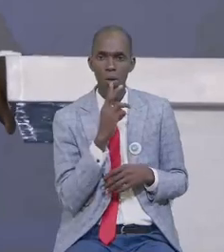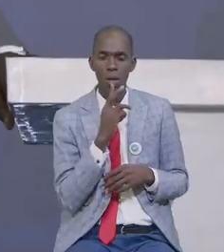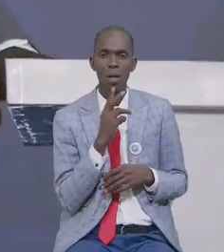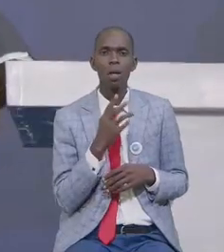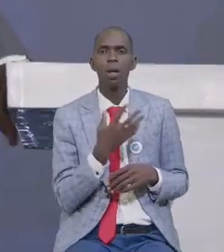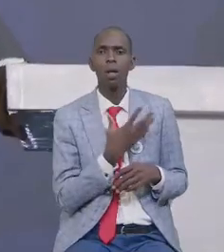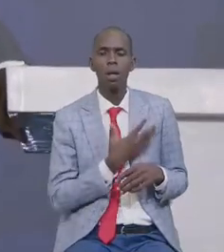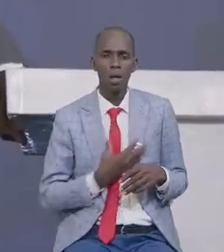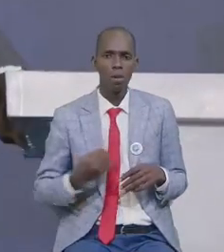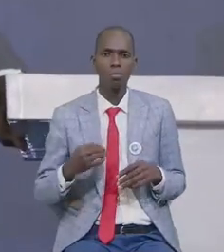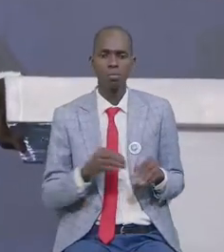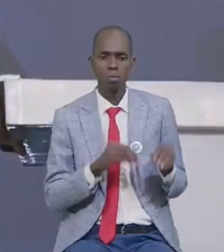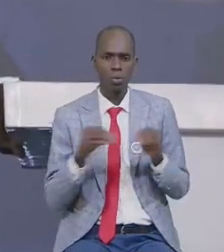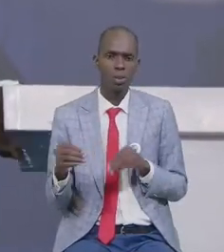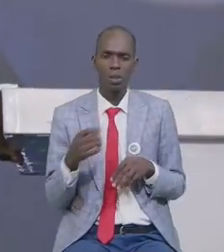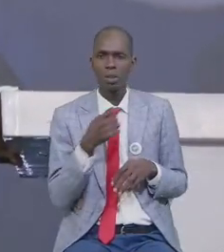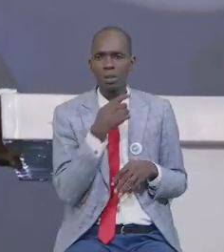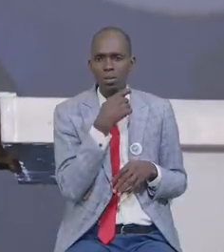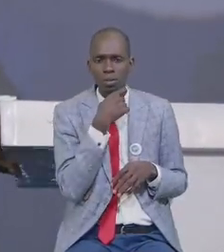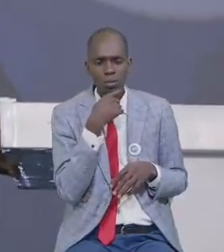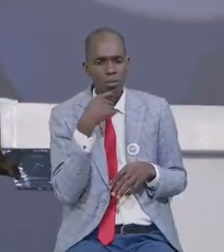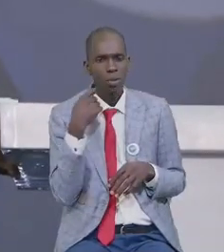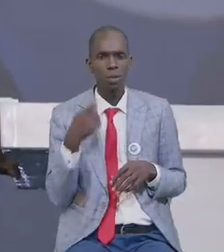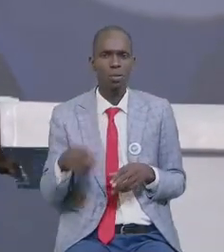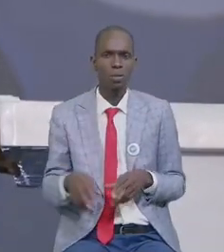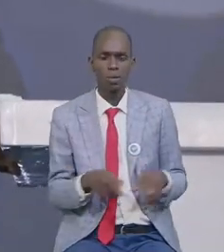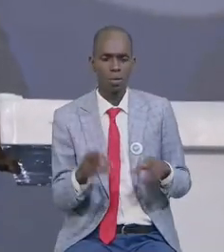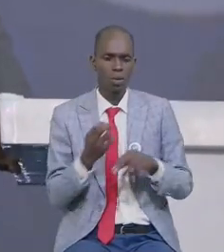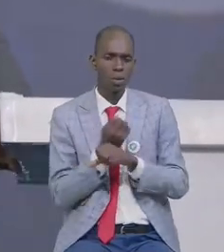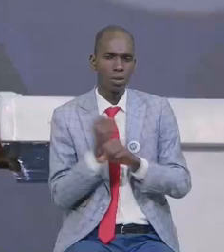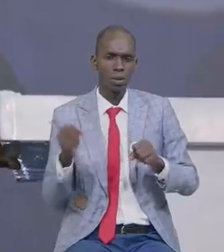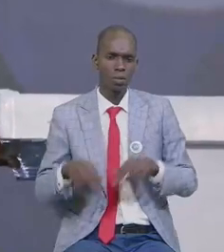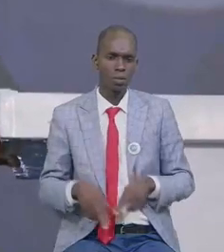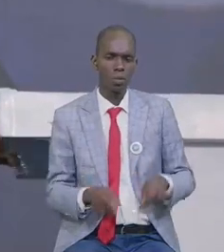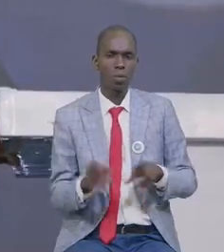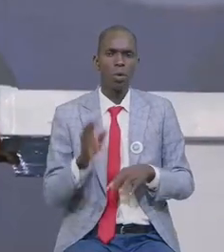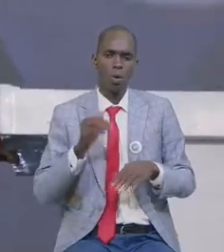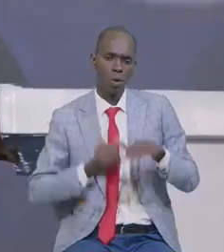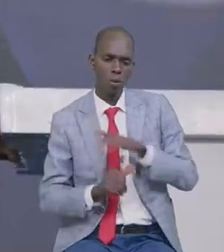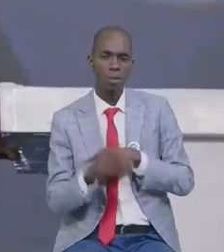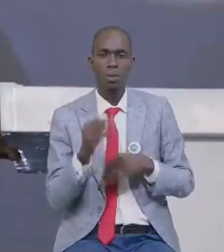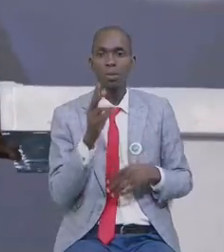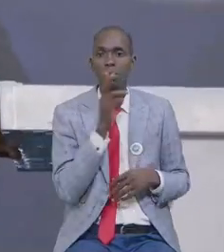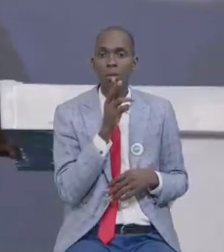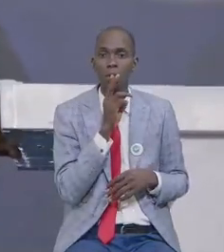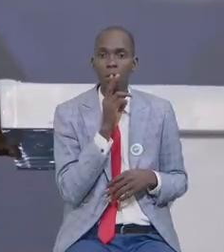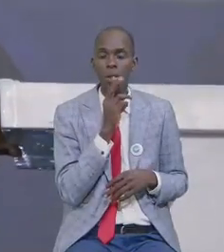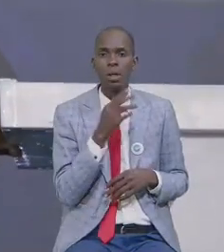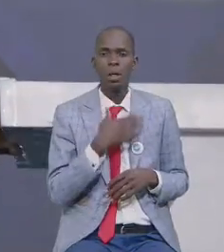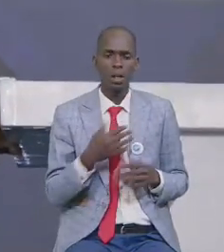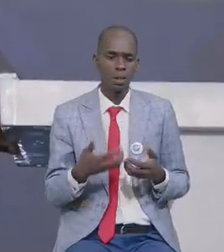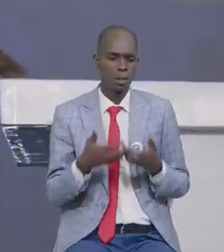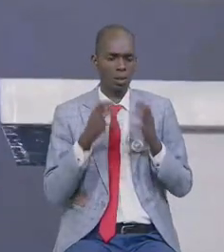et tracer une route couverte, sécurisée sous les eaux? Un ingénieur a dit